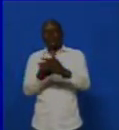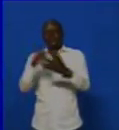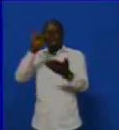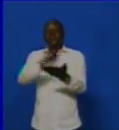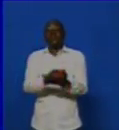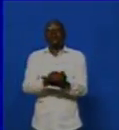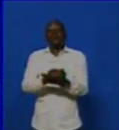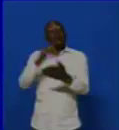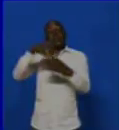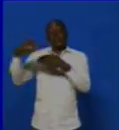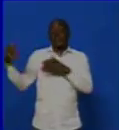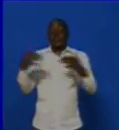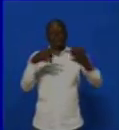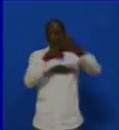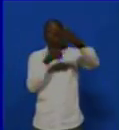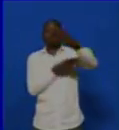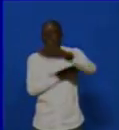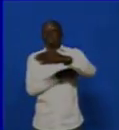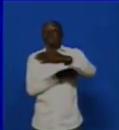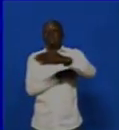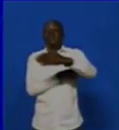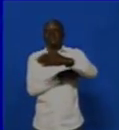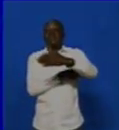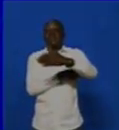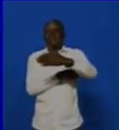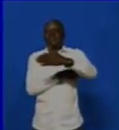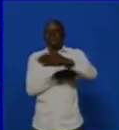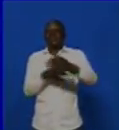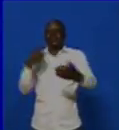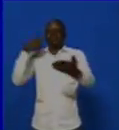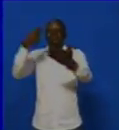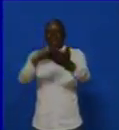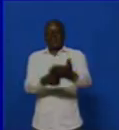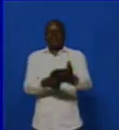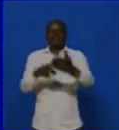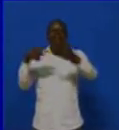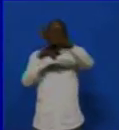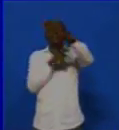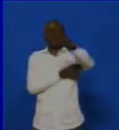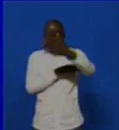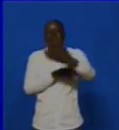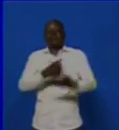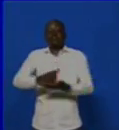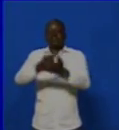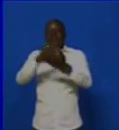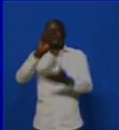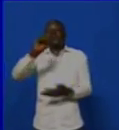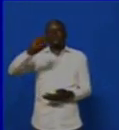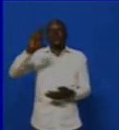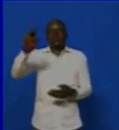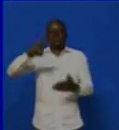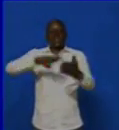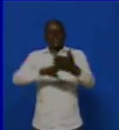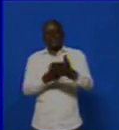d'un conflit frontalier. Une démarcation de la frontière appuyée par l'ONU en 2002 était censée régler définitivement le